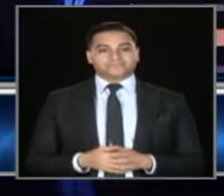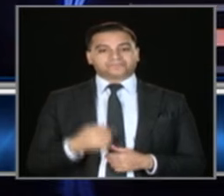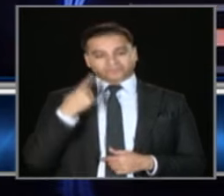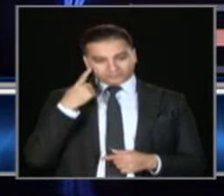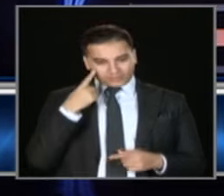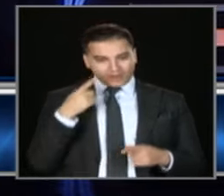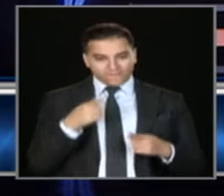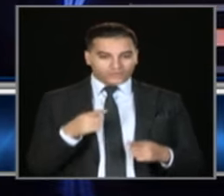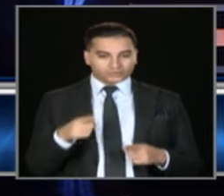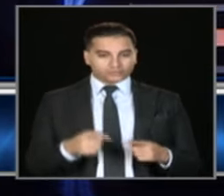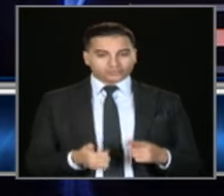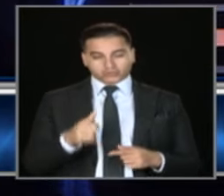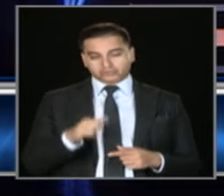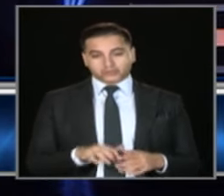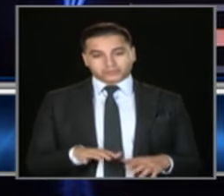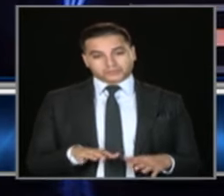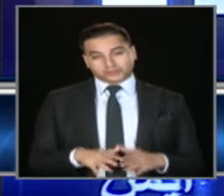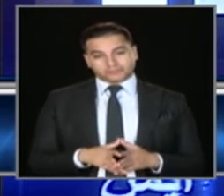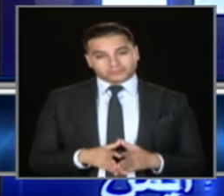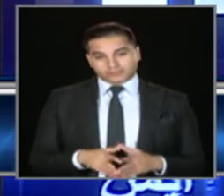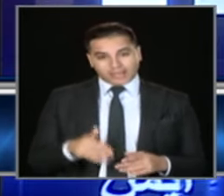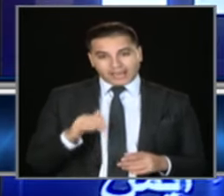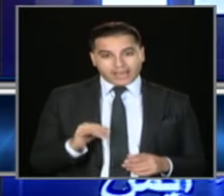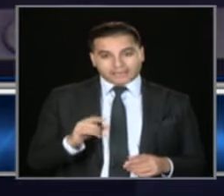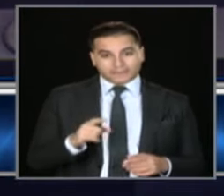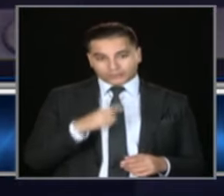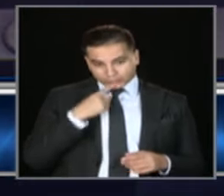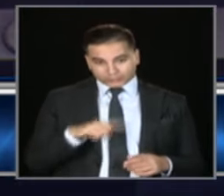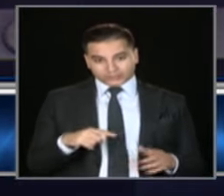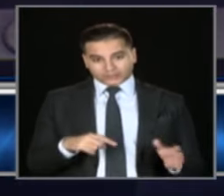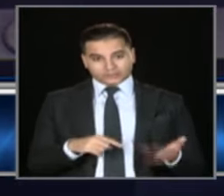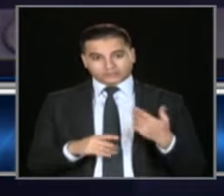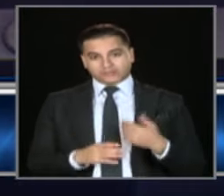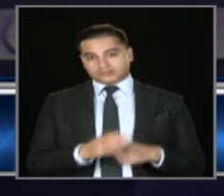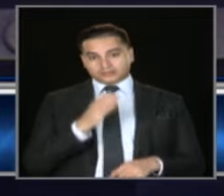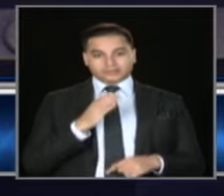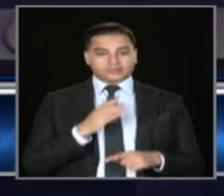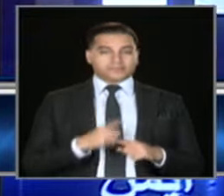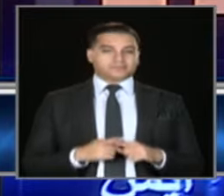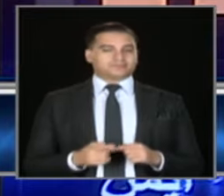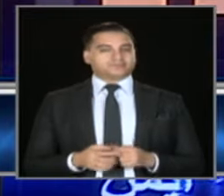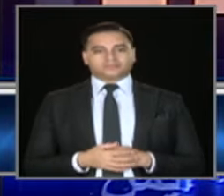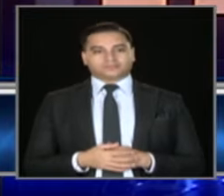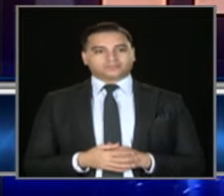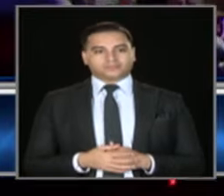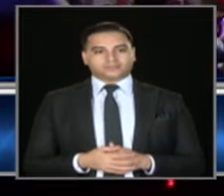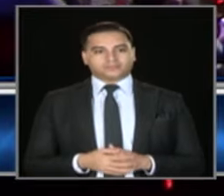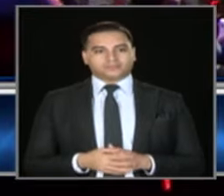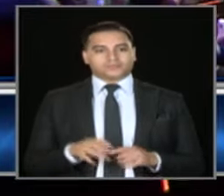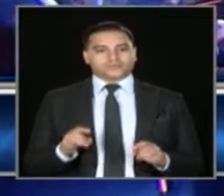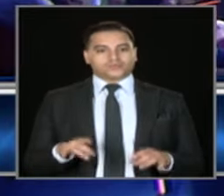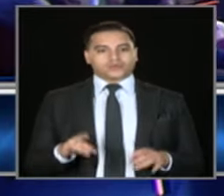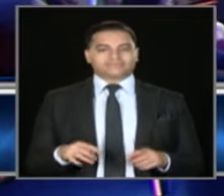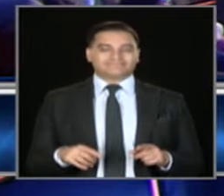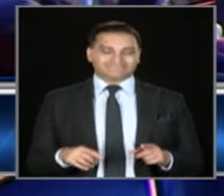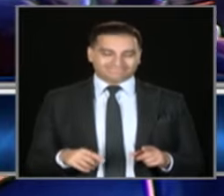هتعرفوا تجاوبوا على السؤال ده. ايمن بحر روسي. ايمن بحر اجابه خاطئه. استرالي.